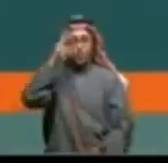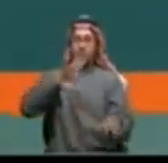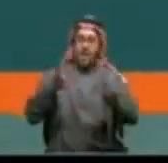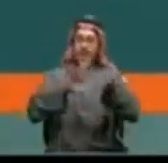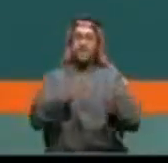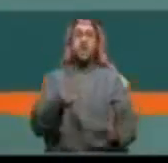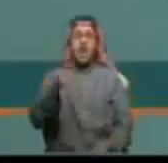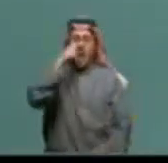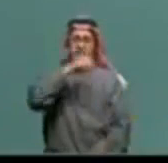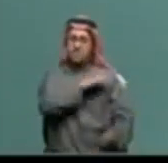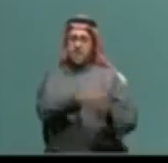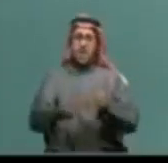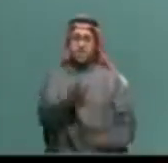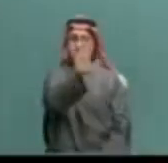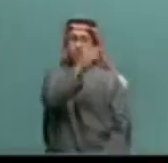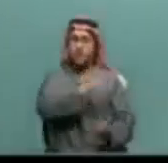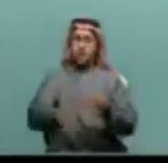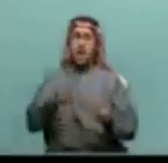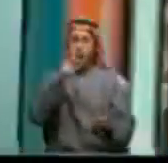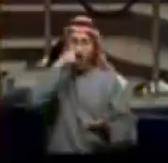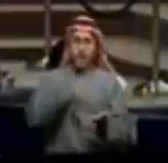تطالب بإعدام 5 متهمين.